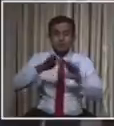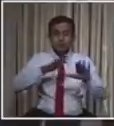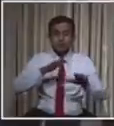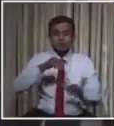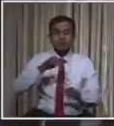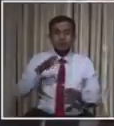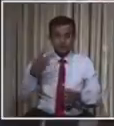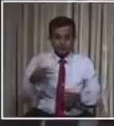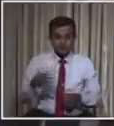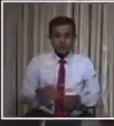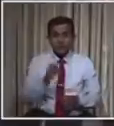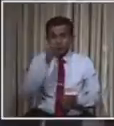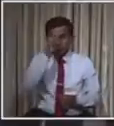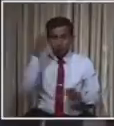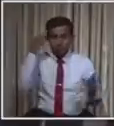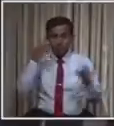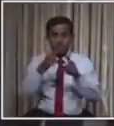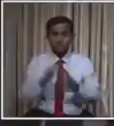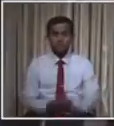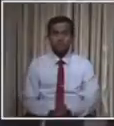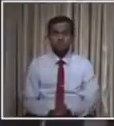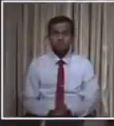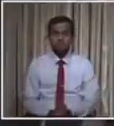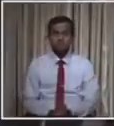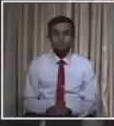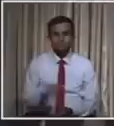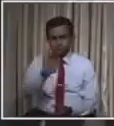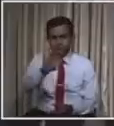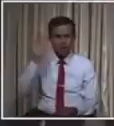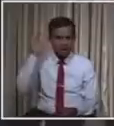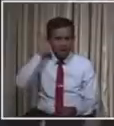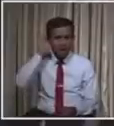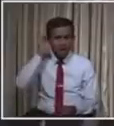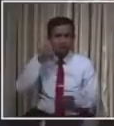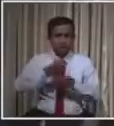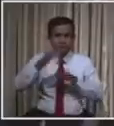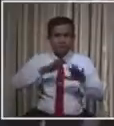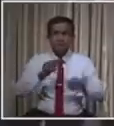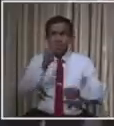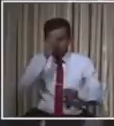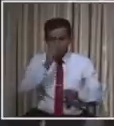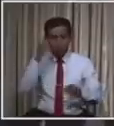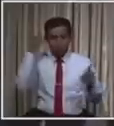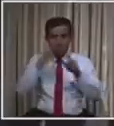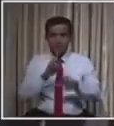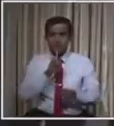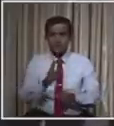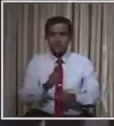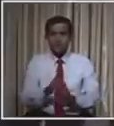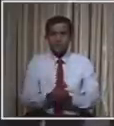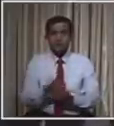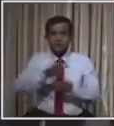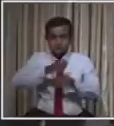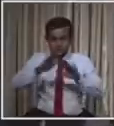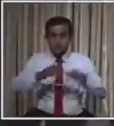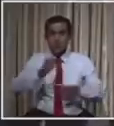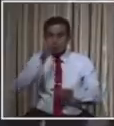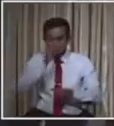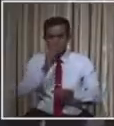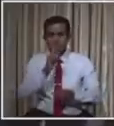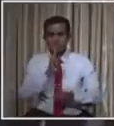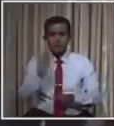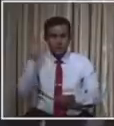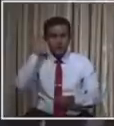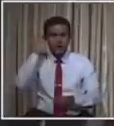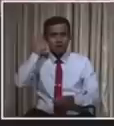ආණ්ඩුවේ සිද්ධ වෙච්ච හොරකම පිළිබඳව දැන් පොඩ්ඩ අහගන්නකෝ යහපාලන ආණ්ඩුවේ හොරකමක් ගැන කියන්නද මේ යහපාලන ආණ්ඩුවේ හොරකමක් ගැන අහන්න